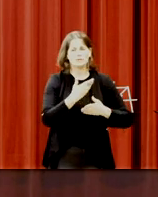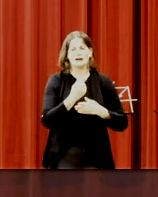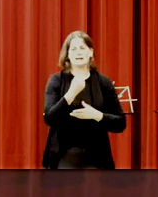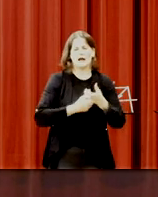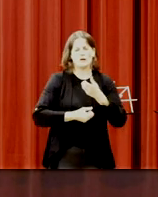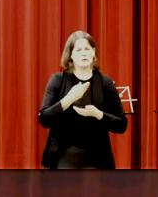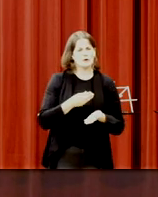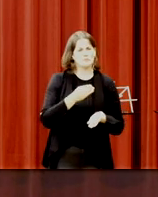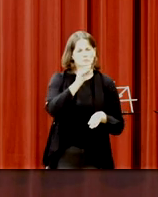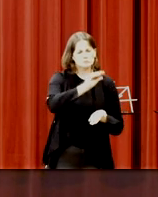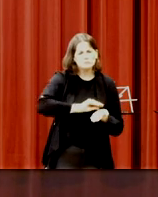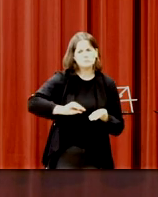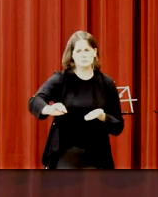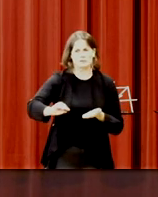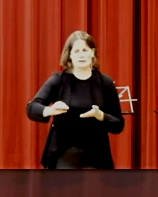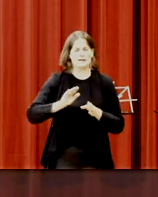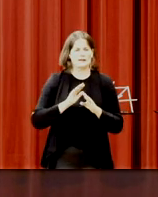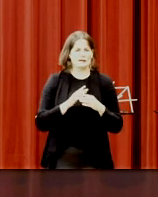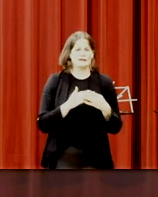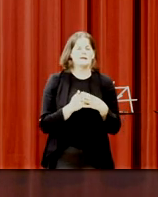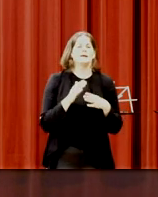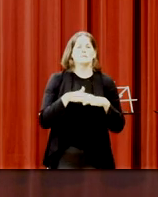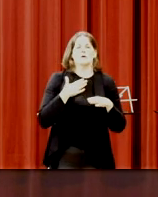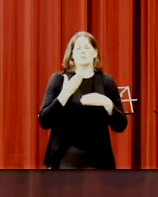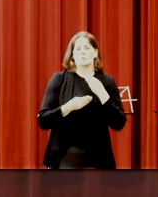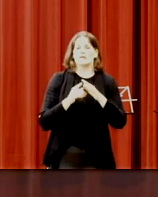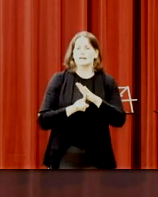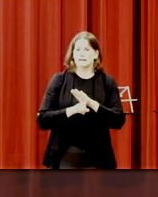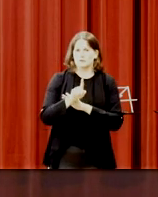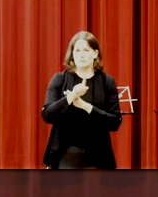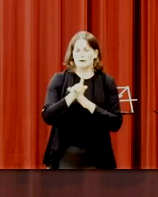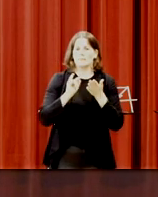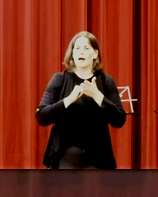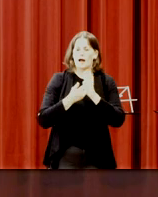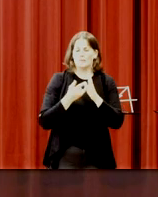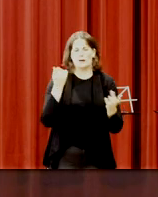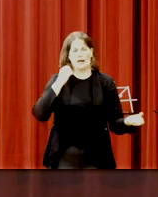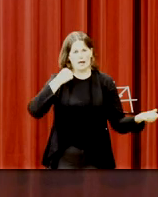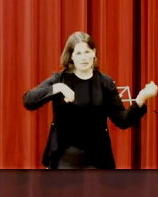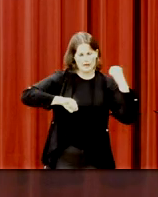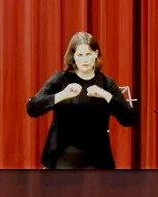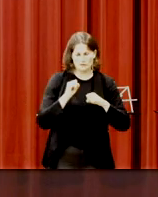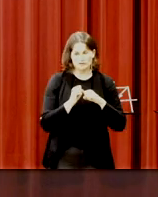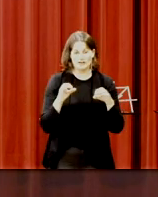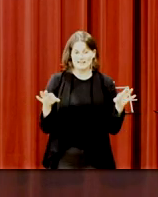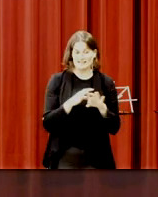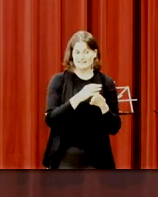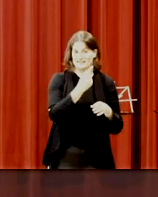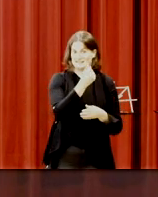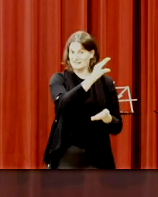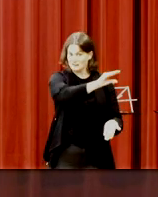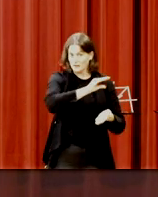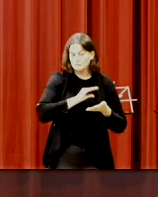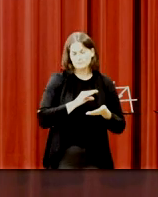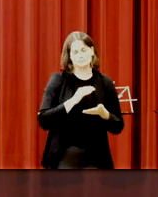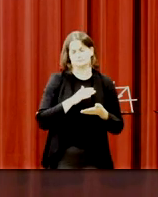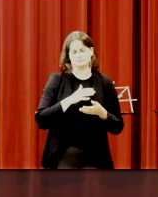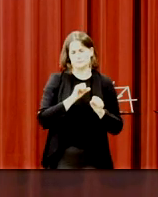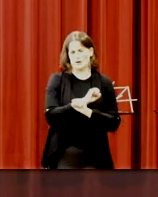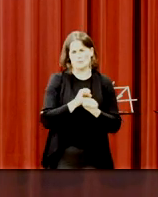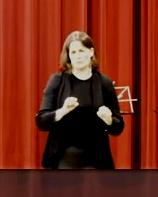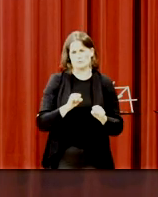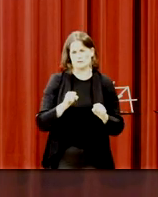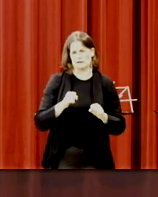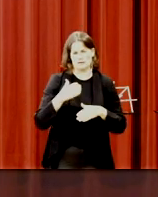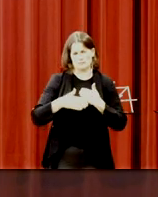aquesta ajuda no ho hauríem pogut fer o ho hauríem pogut fer molt més lentament. Moltes gràcies, presidenta. I més enllà del